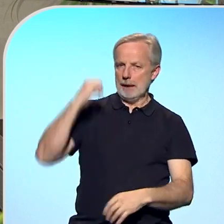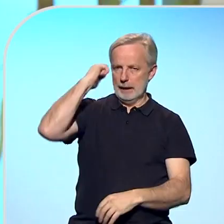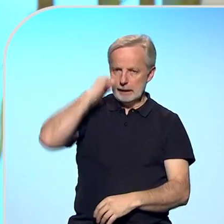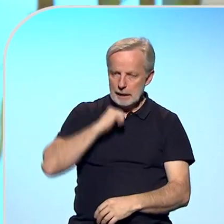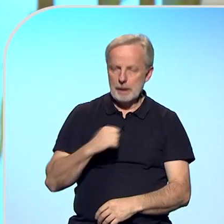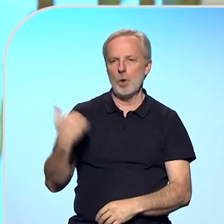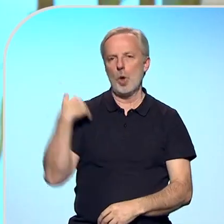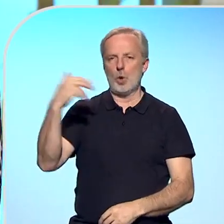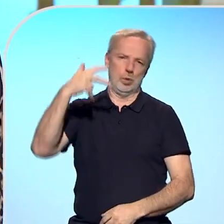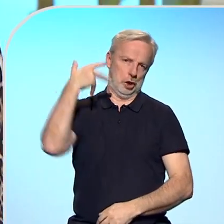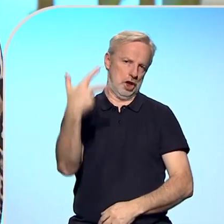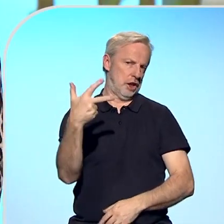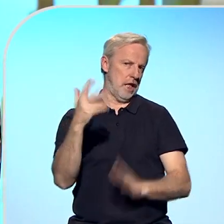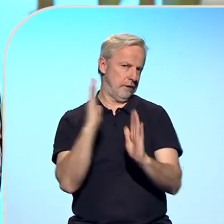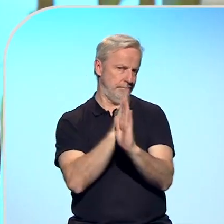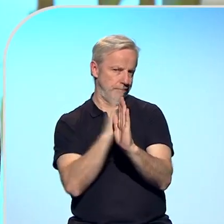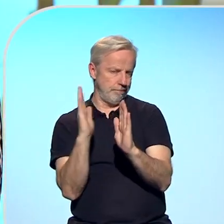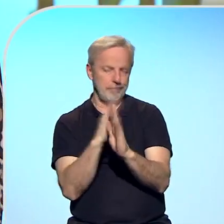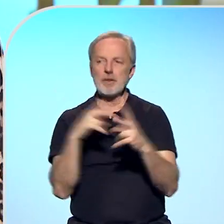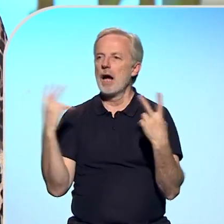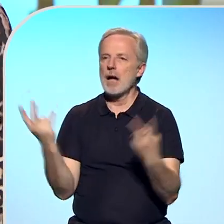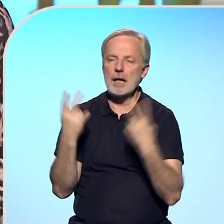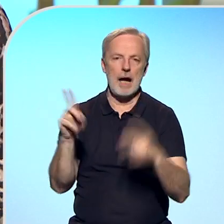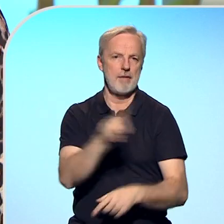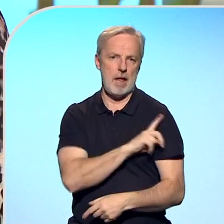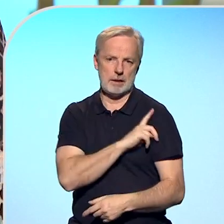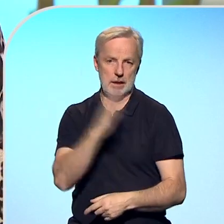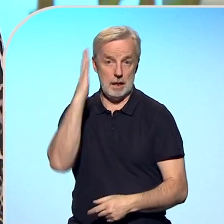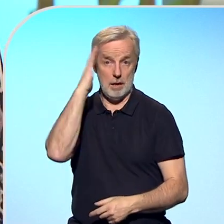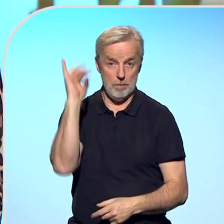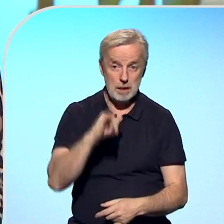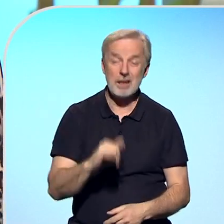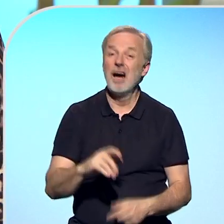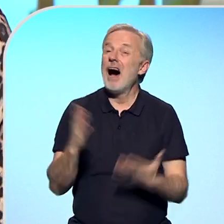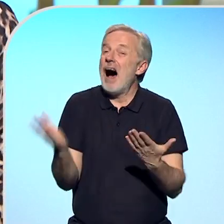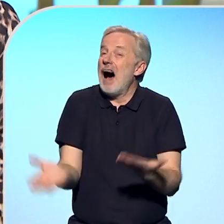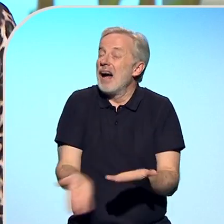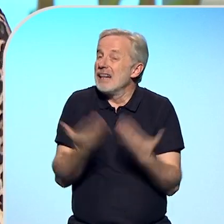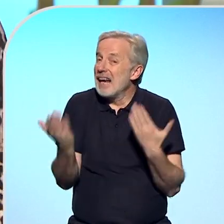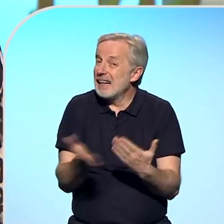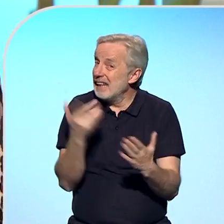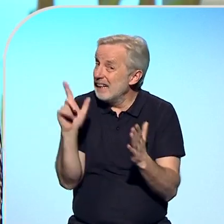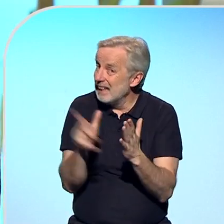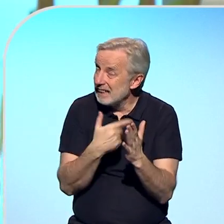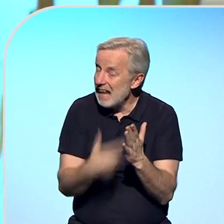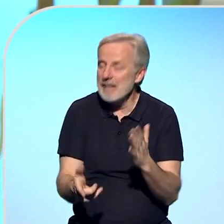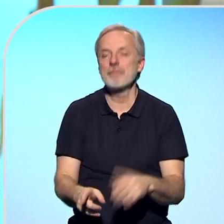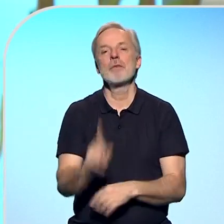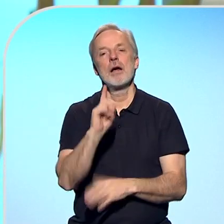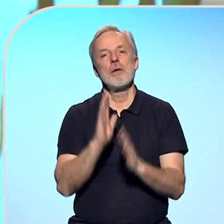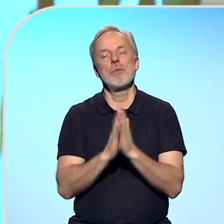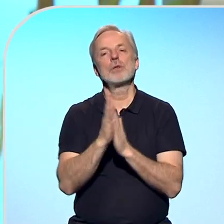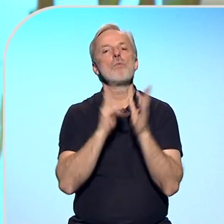kolem 30 plus minus, samozřejmě hledají vlastní bydlení a není to úplně snadné v dnešní době, tak jaké vůbec mají